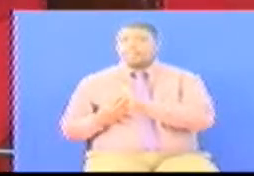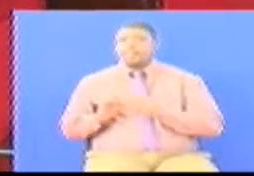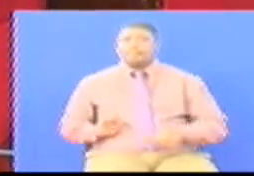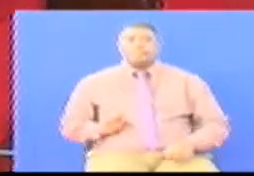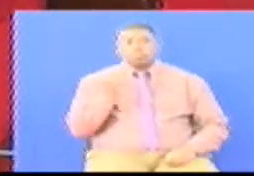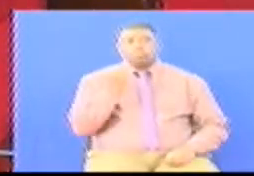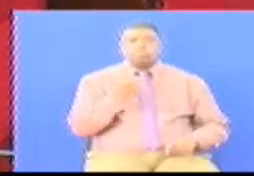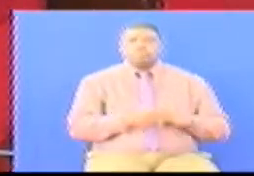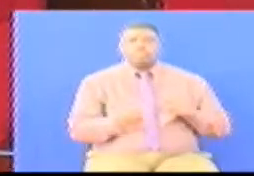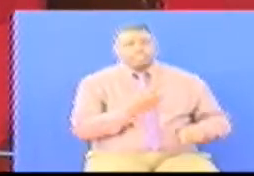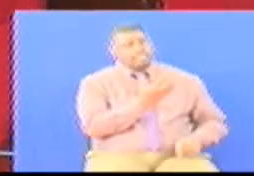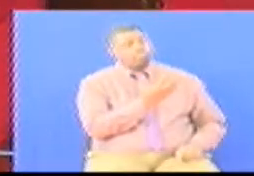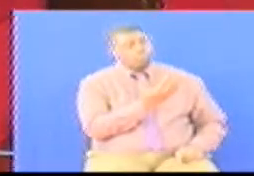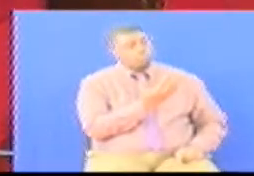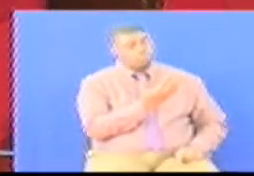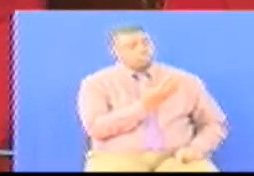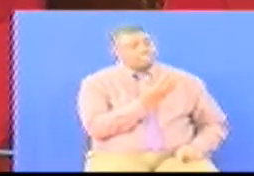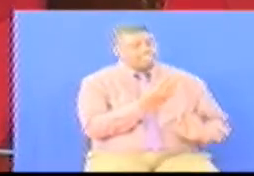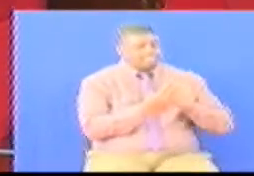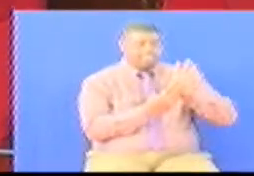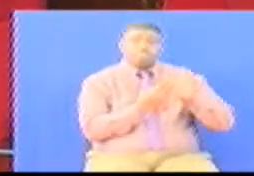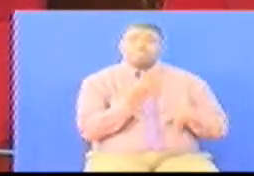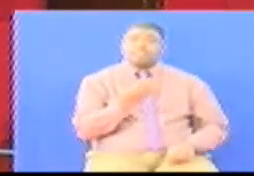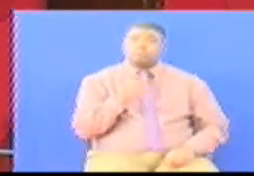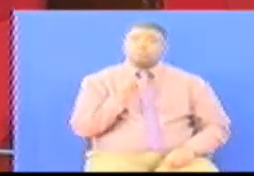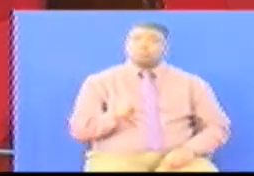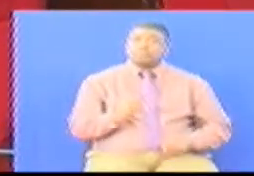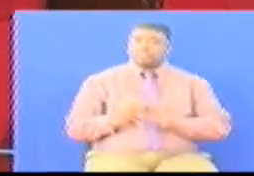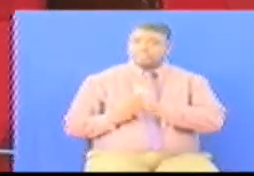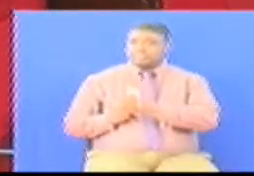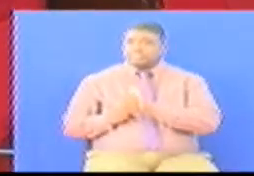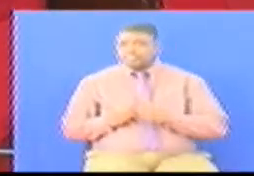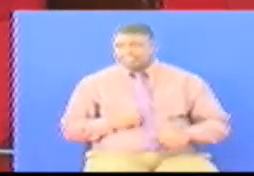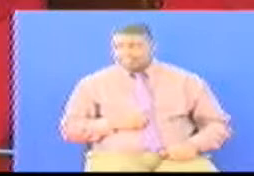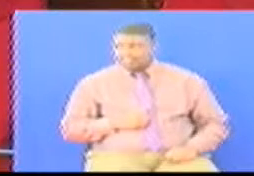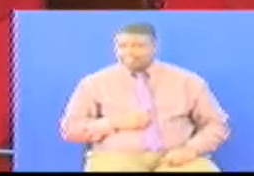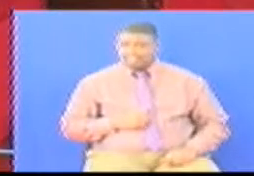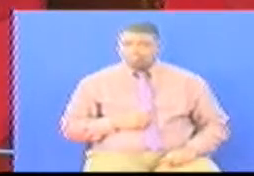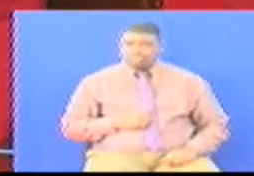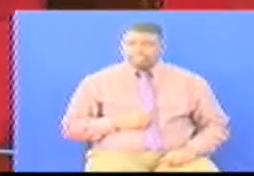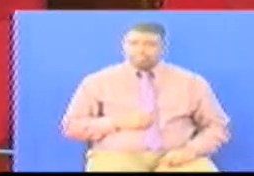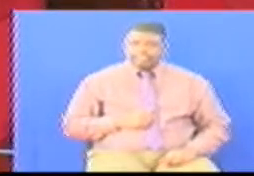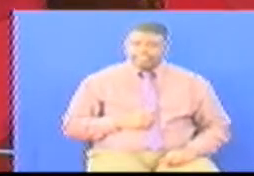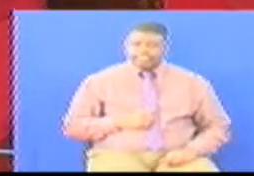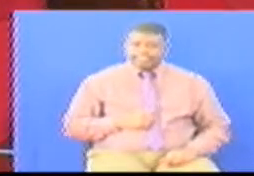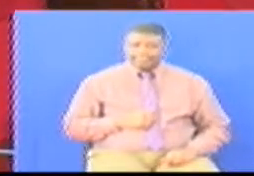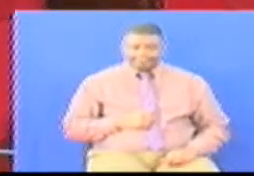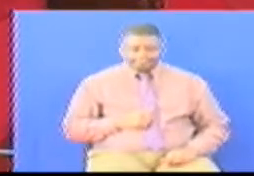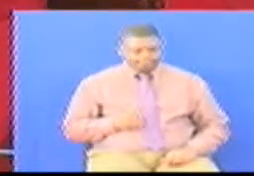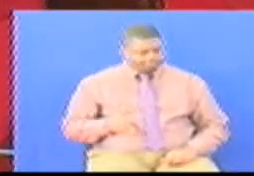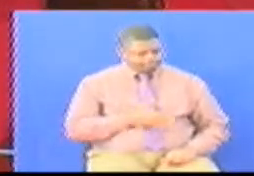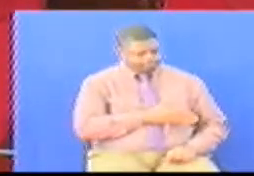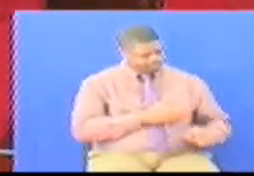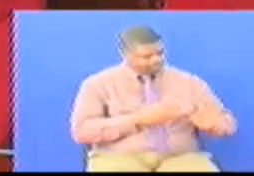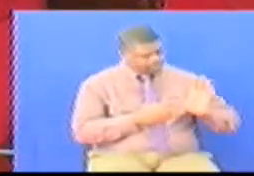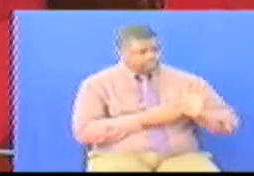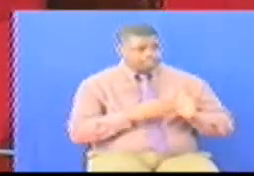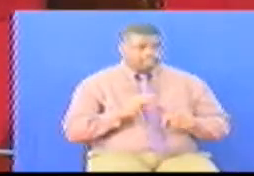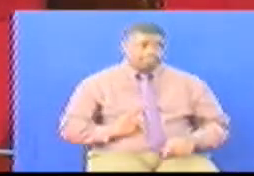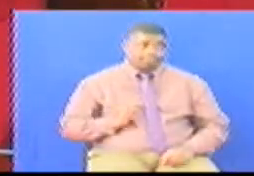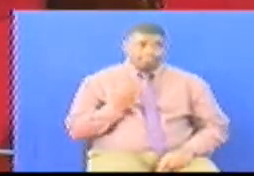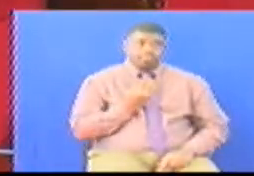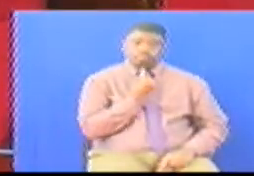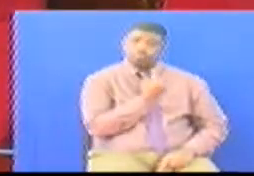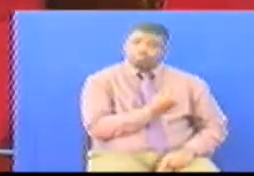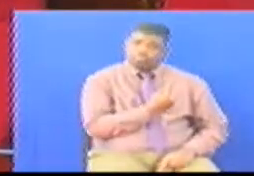milioni 585.9. Hoja namba saba, matumizi ya shilingi bilioni